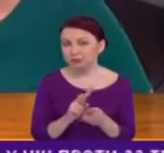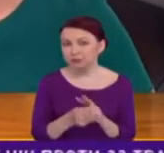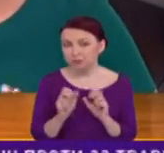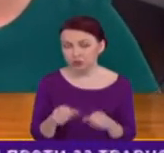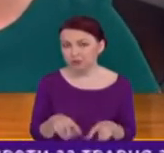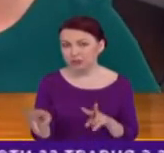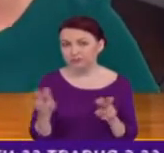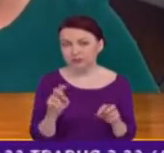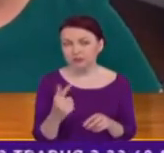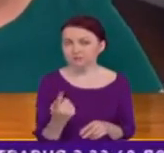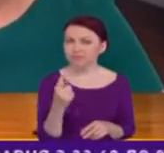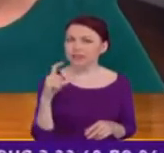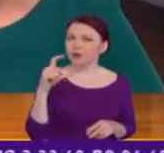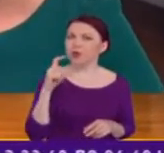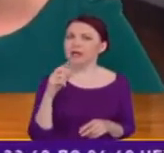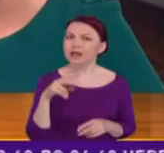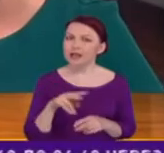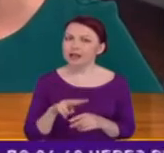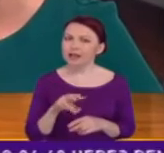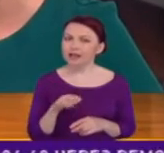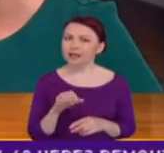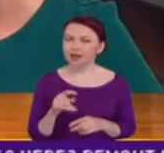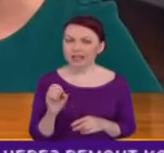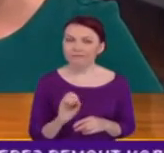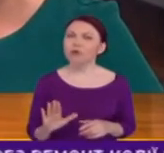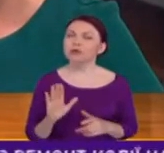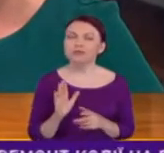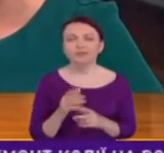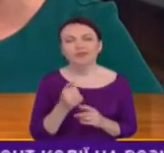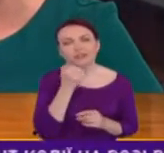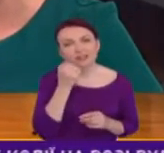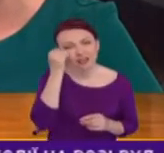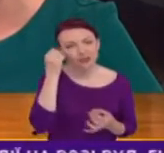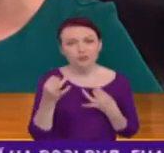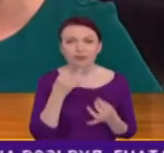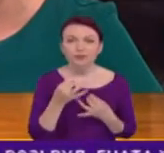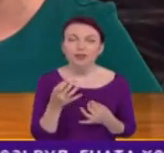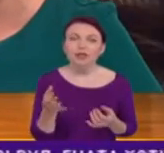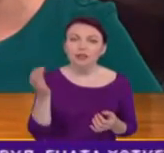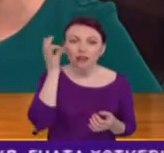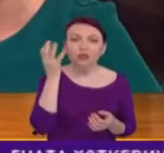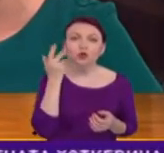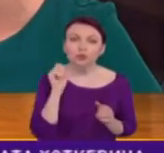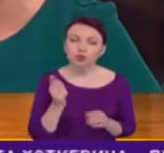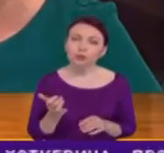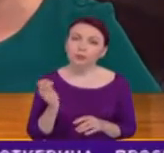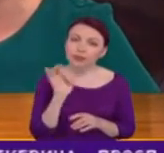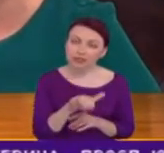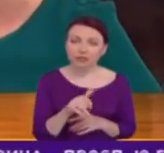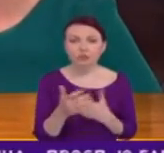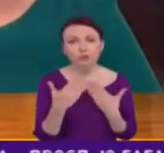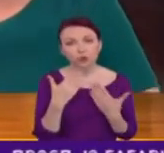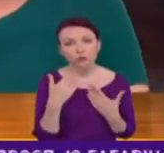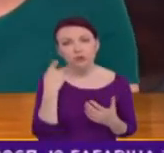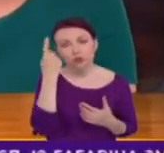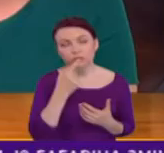вже з великої літери європейським. Я вам, надзвичайно, вдячна за розмову. Давайте нагадаємо, коли до вас можна прийти, поспілкуватися з вами особисто у вашій